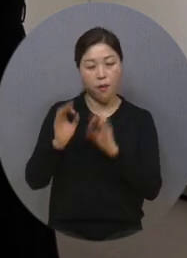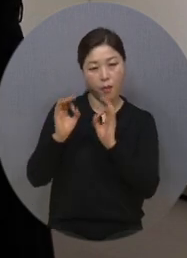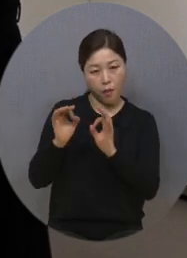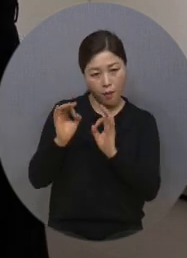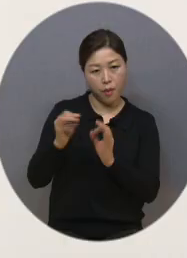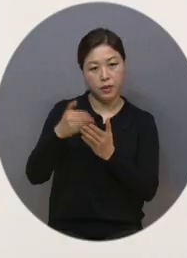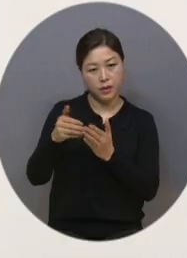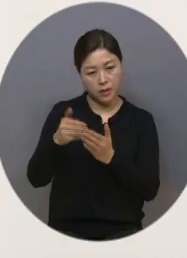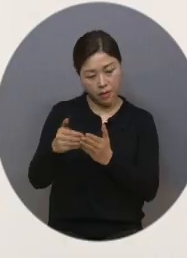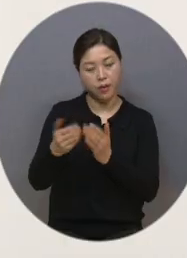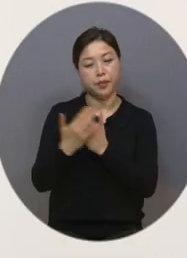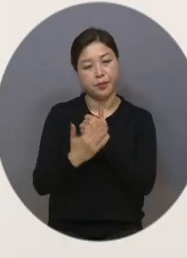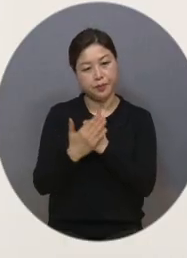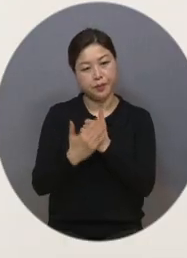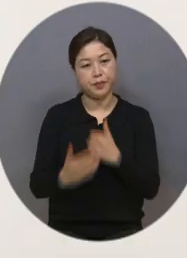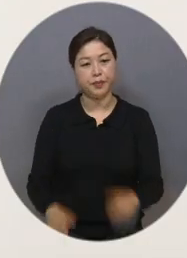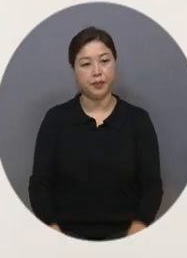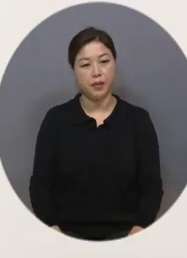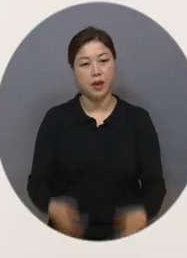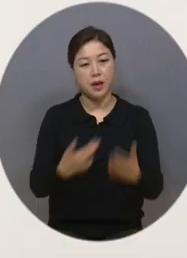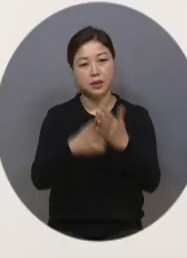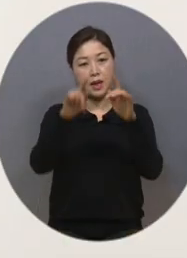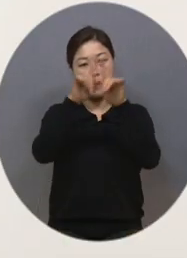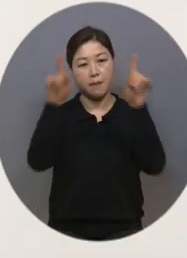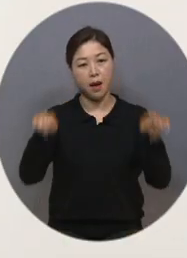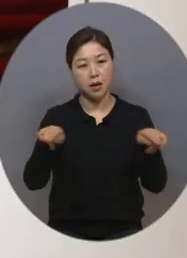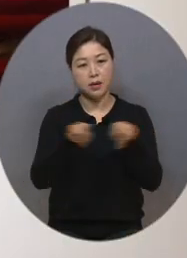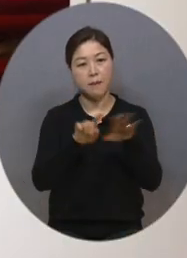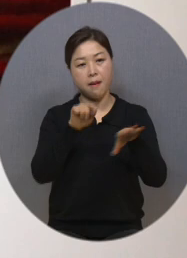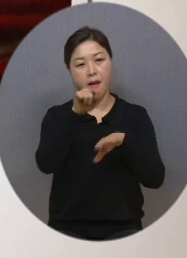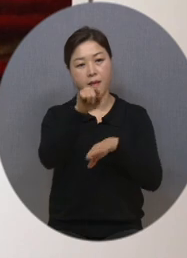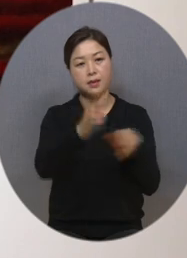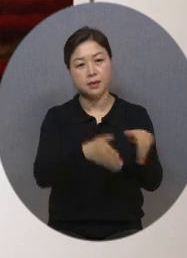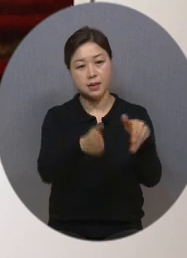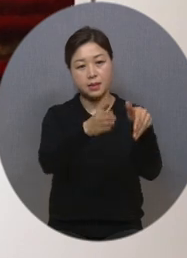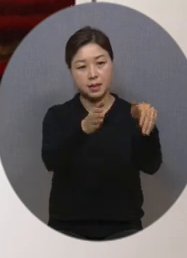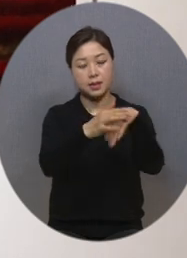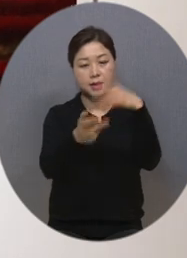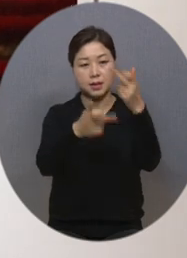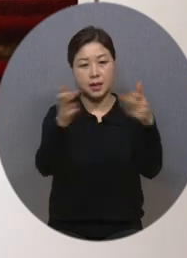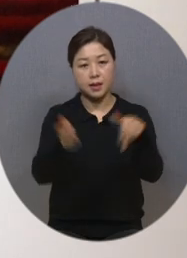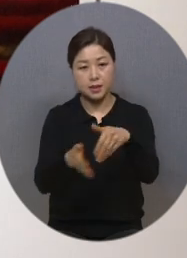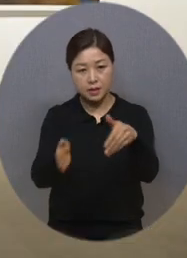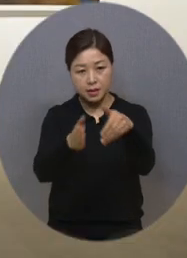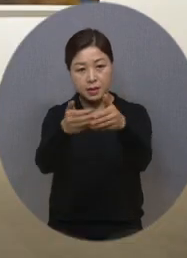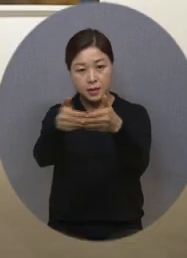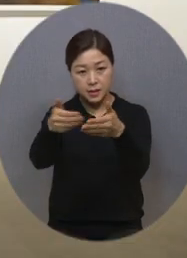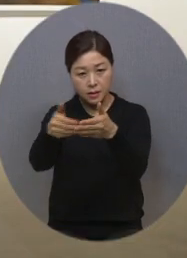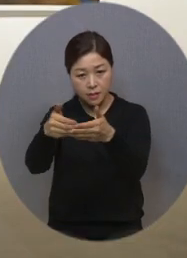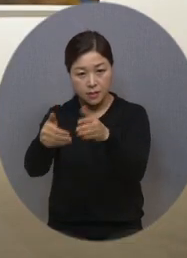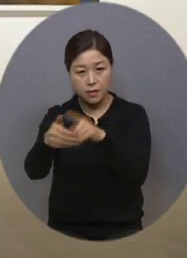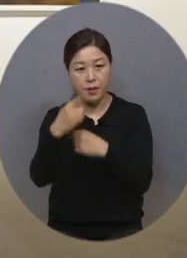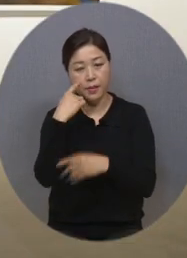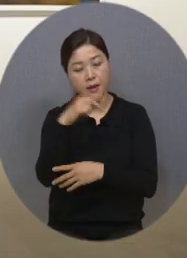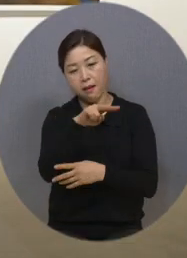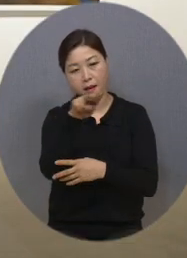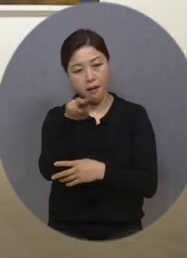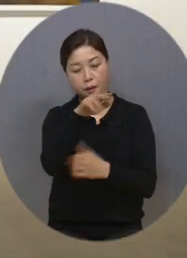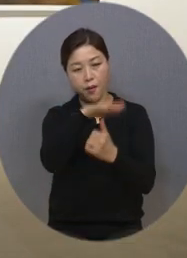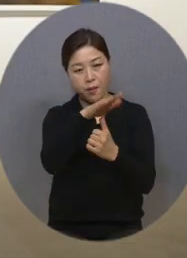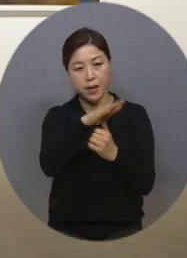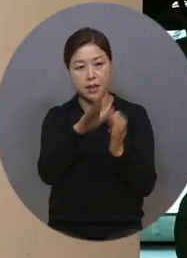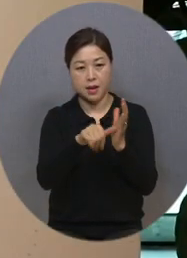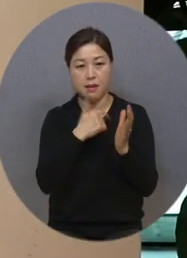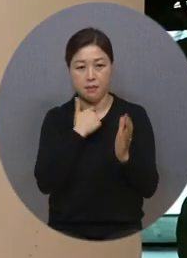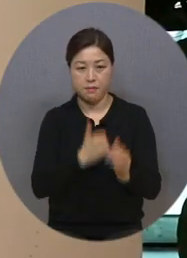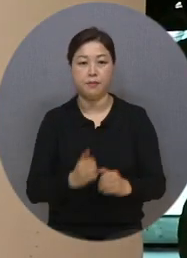달래봅니다. 창밖으로 길게 뻗은 신장로나 산길을 그리며 호기심으로 한없이 바라보던 어린 시절이